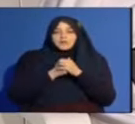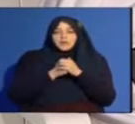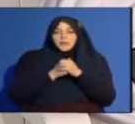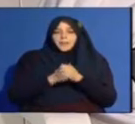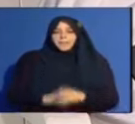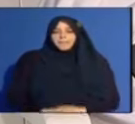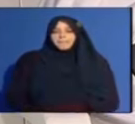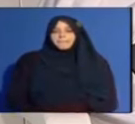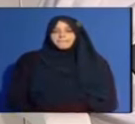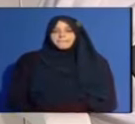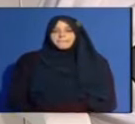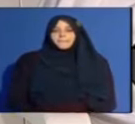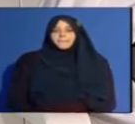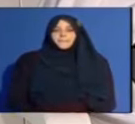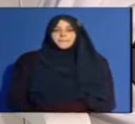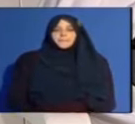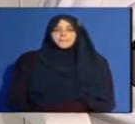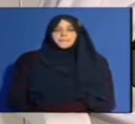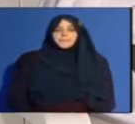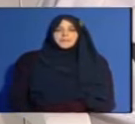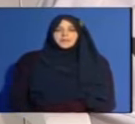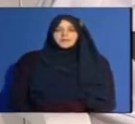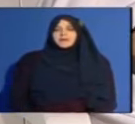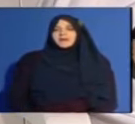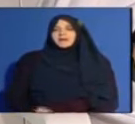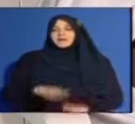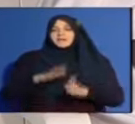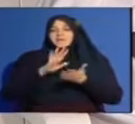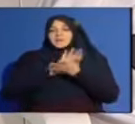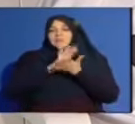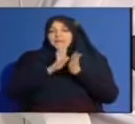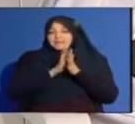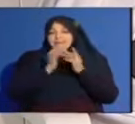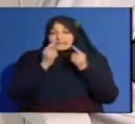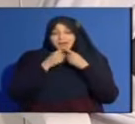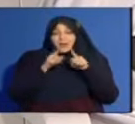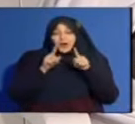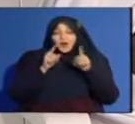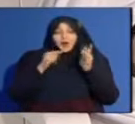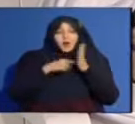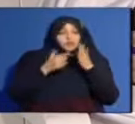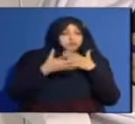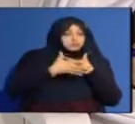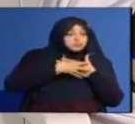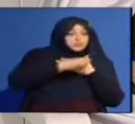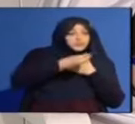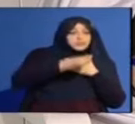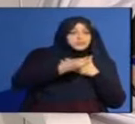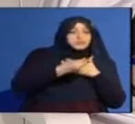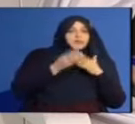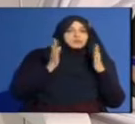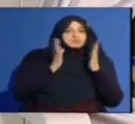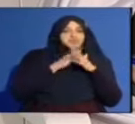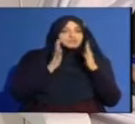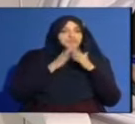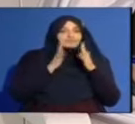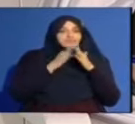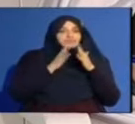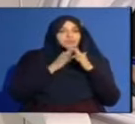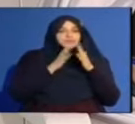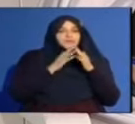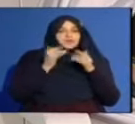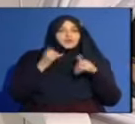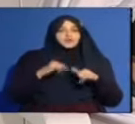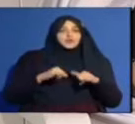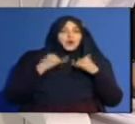أصالتهم وأعراف وعادات له. وفي المجتمع أيضا حينما يخرجون ويحتكون بأولئك